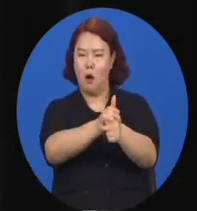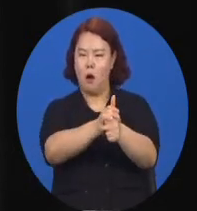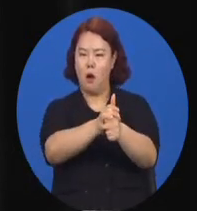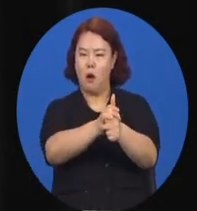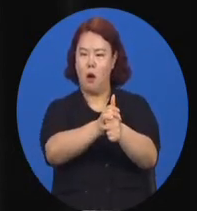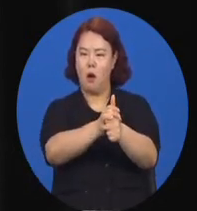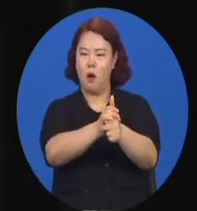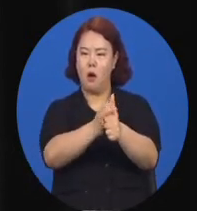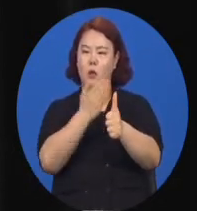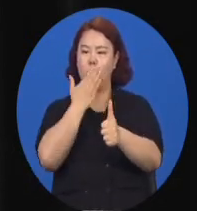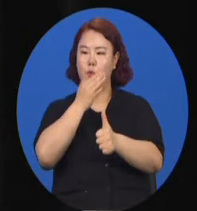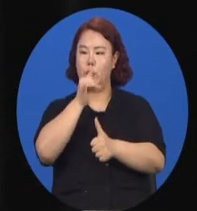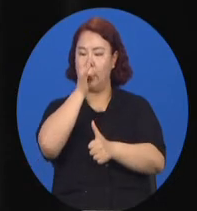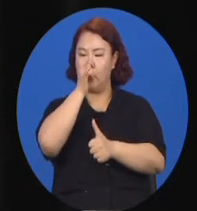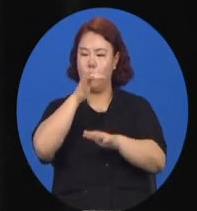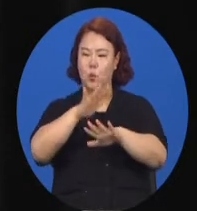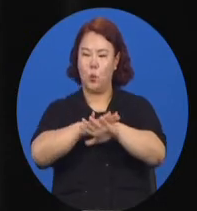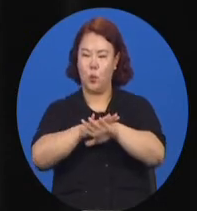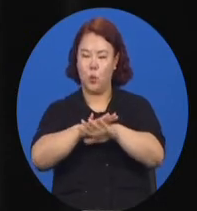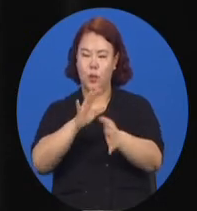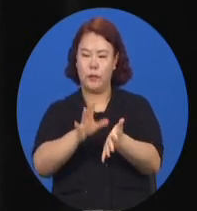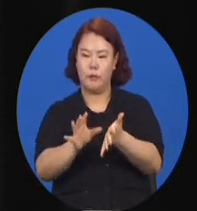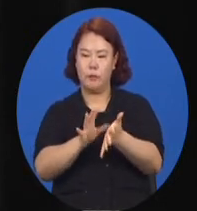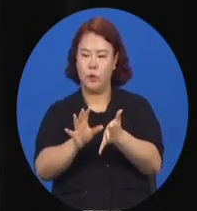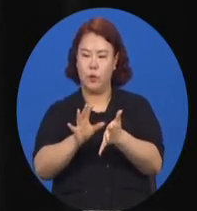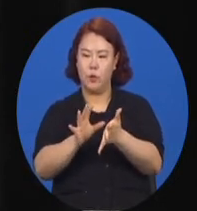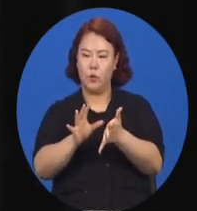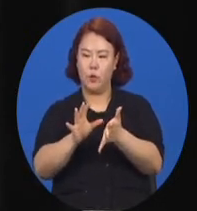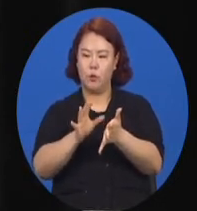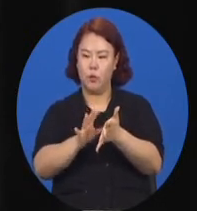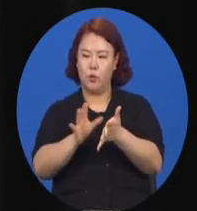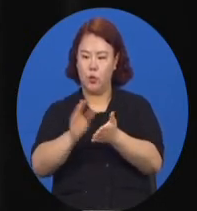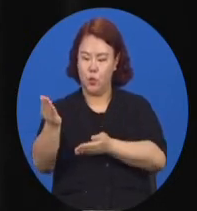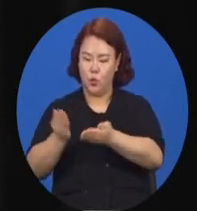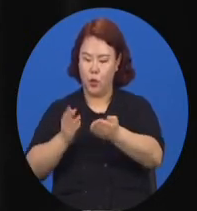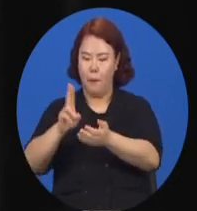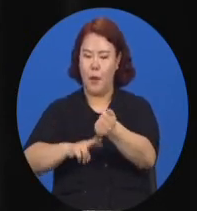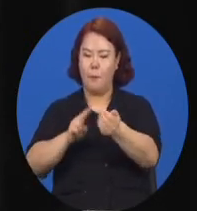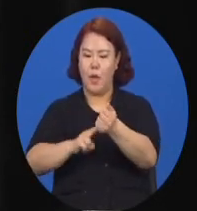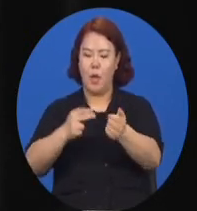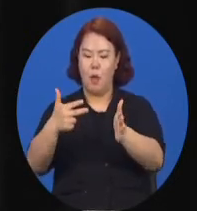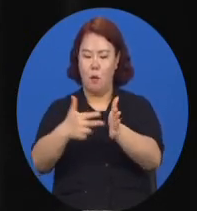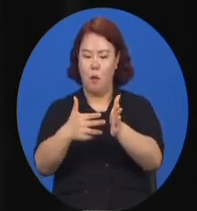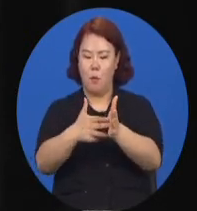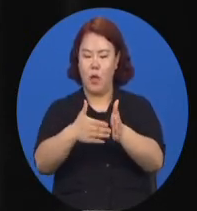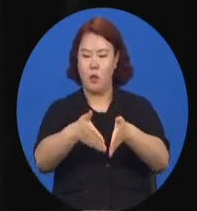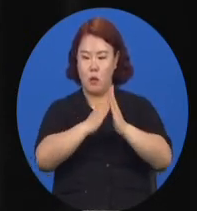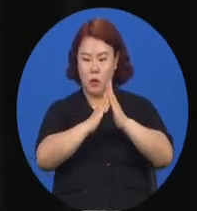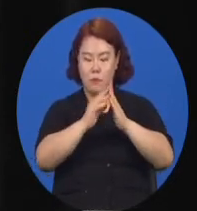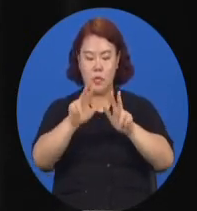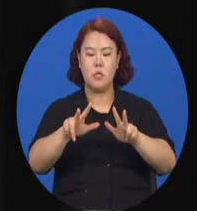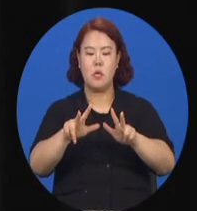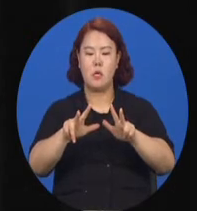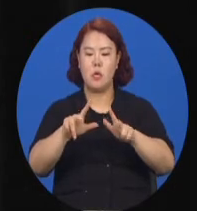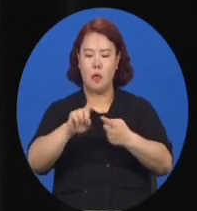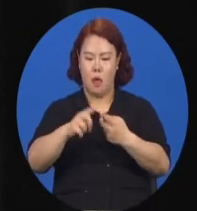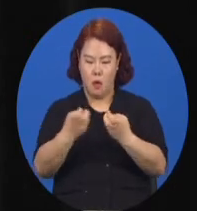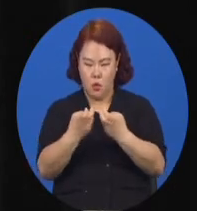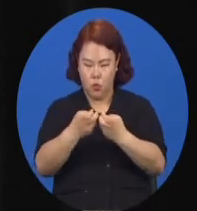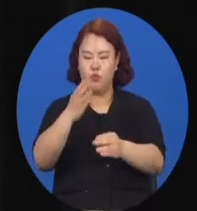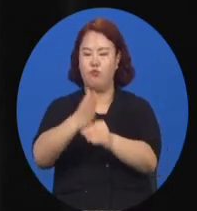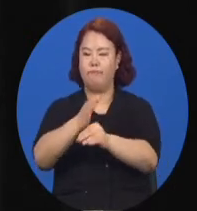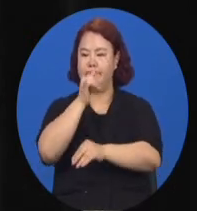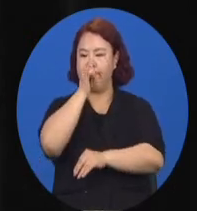이 우리 농산물 유통 판매 법인을 설립을 해서 지금 본격적으로 대응을 하고 있습니다. 앞으로